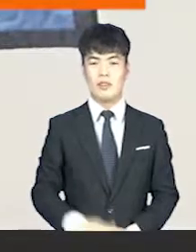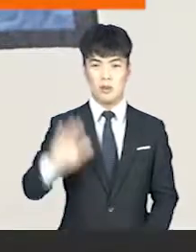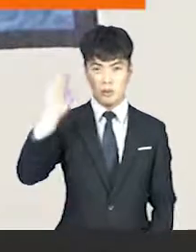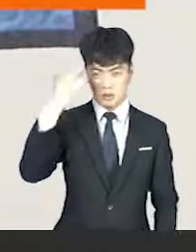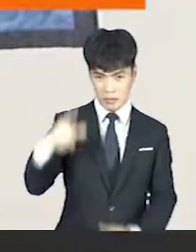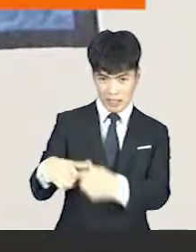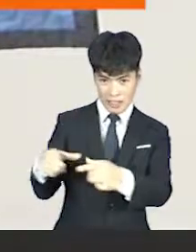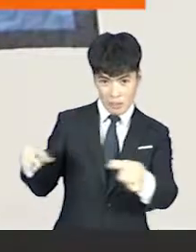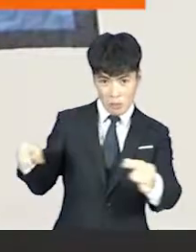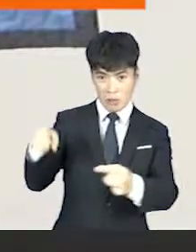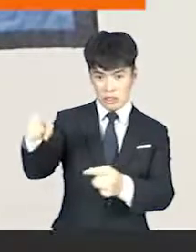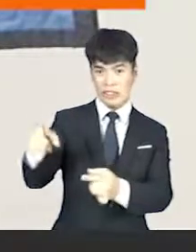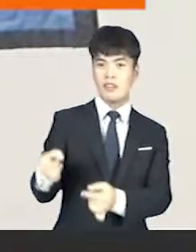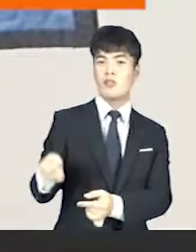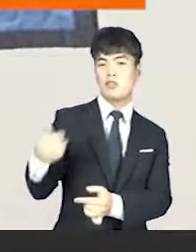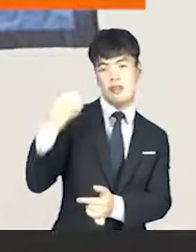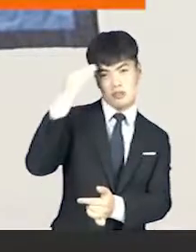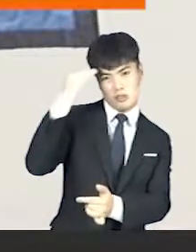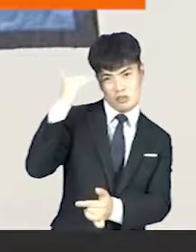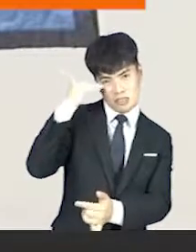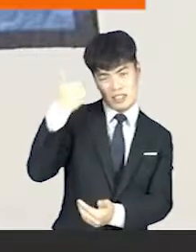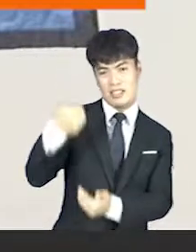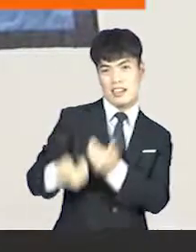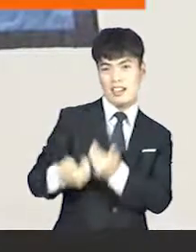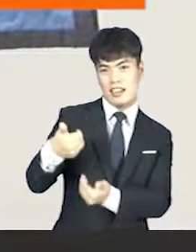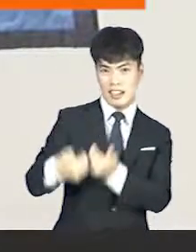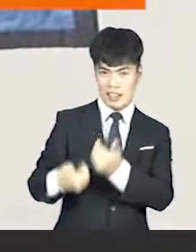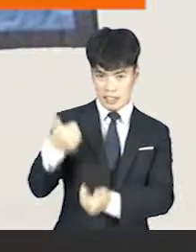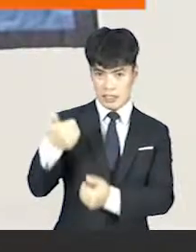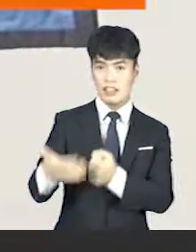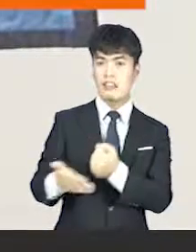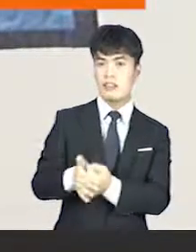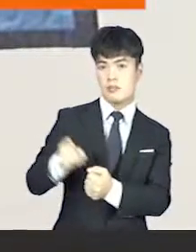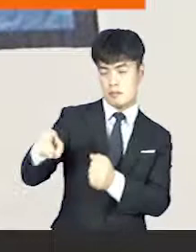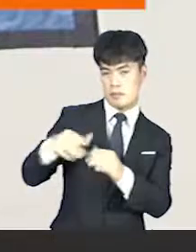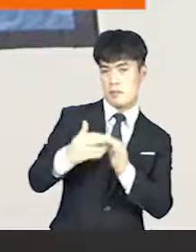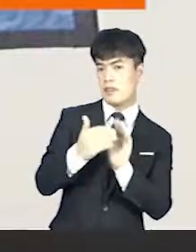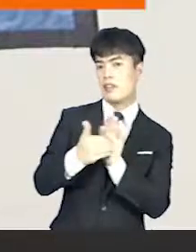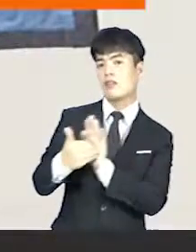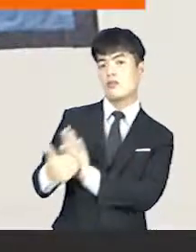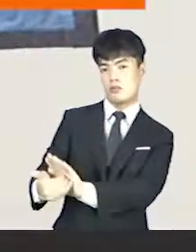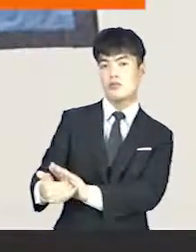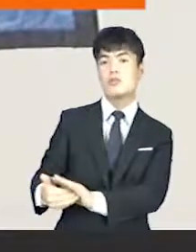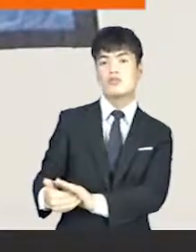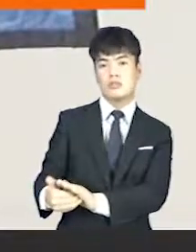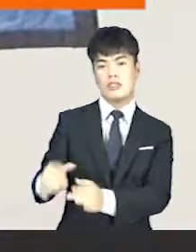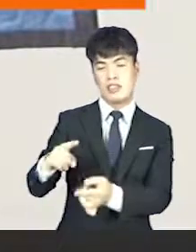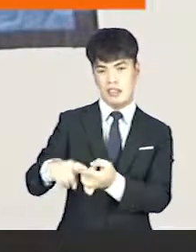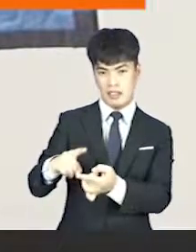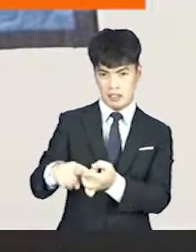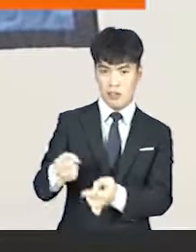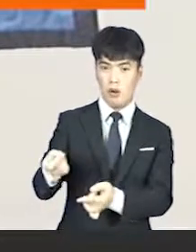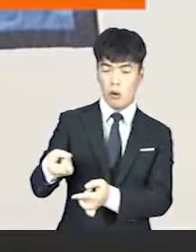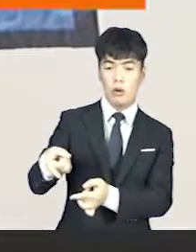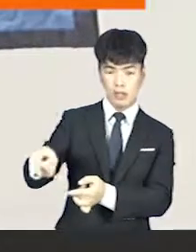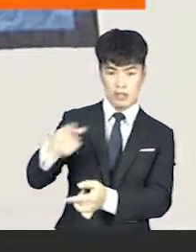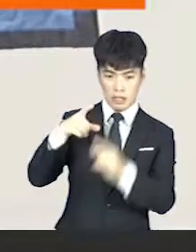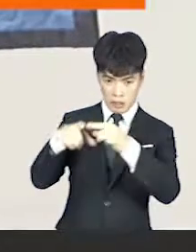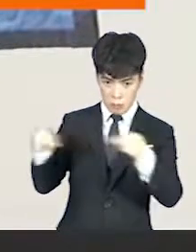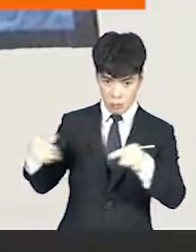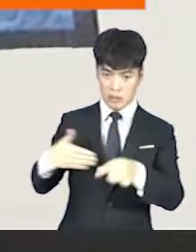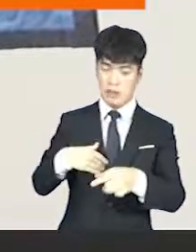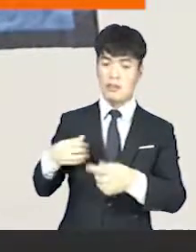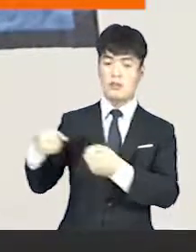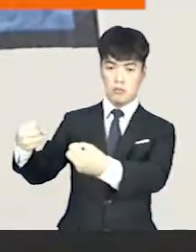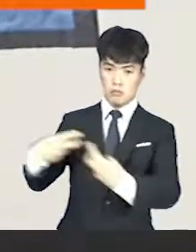최근 일본의 경제보복 조치를 비판하는 목소리가 커지면서 천안 씨가 자유무역 질서에 어긋나는 일본 수출 규제를